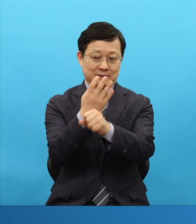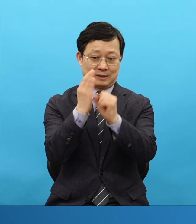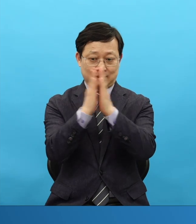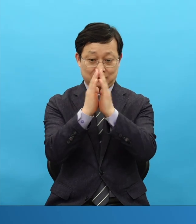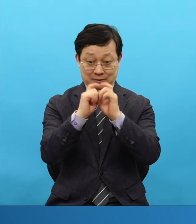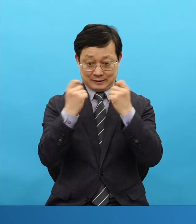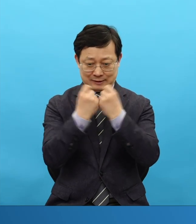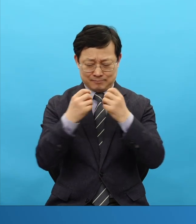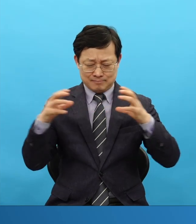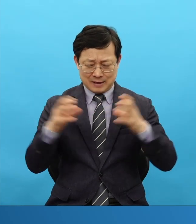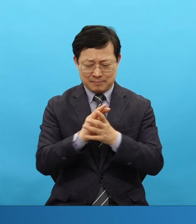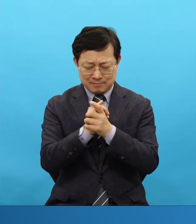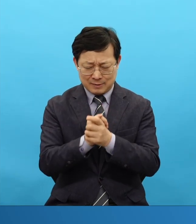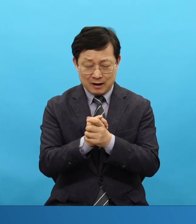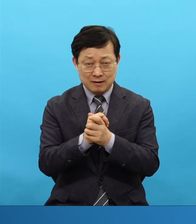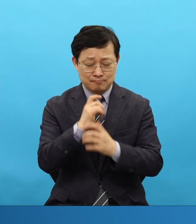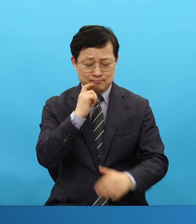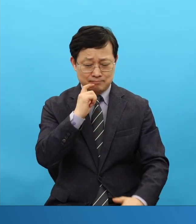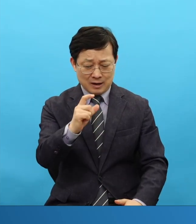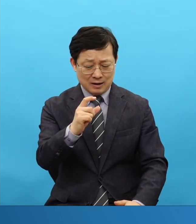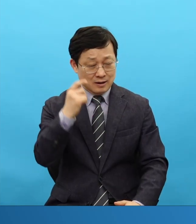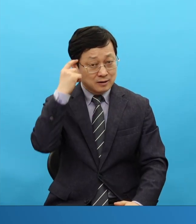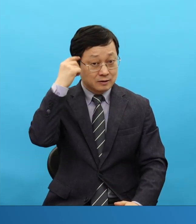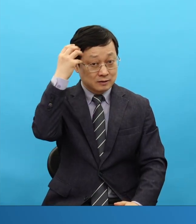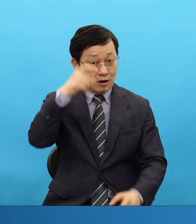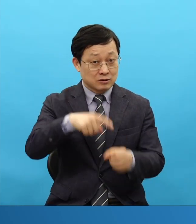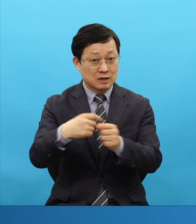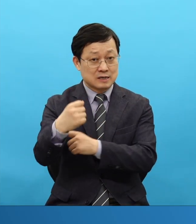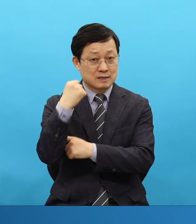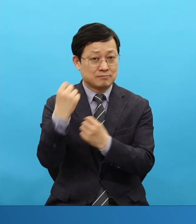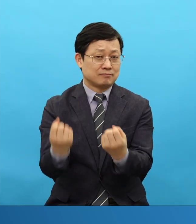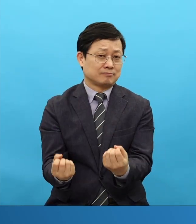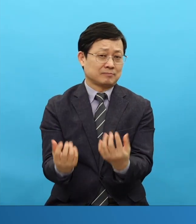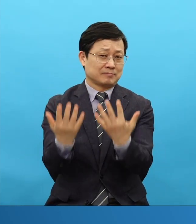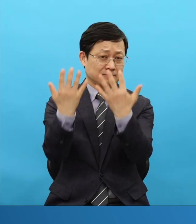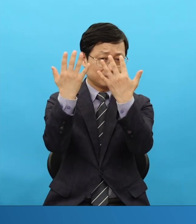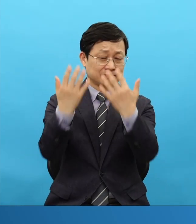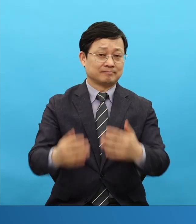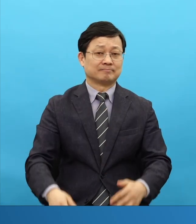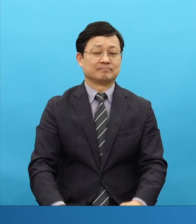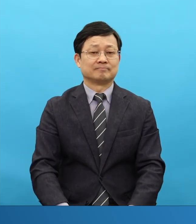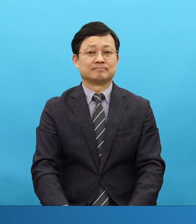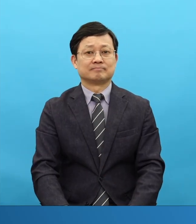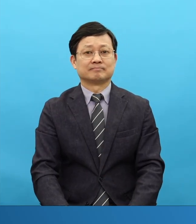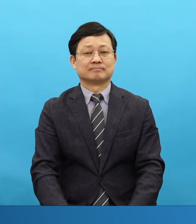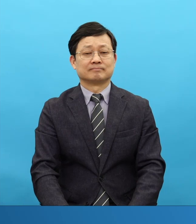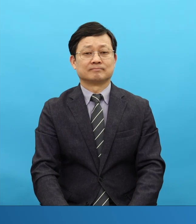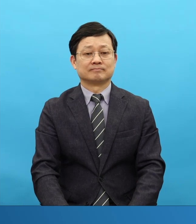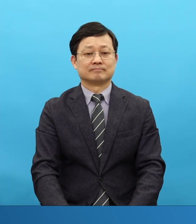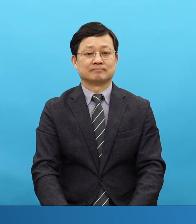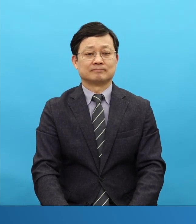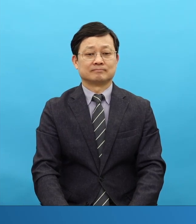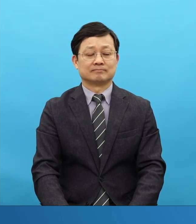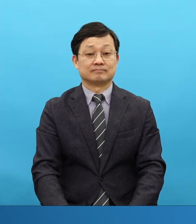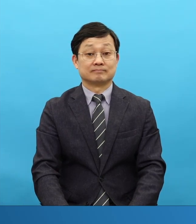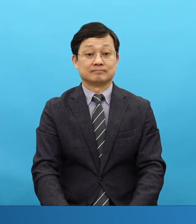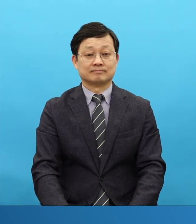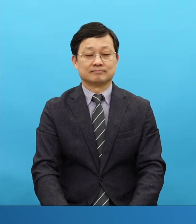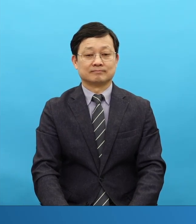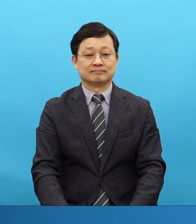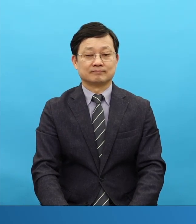기도하면요, 굉장한 영적인 바람이 일어나죠. Especially when your 24-hour prayer team prays, and the spiritual wind will blow.